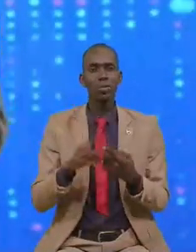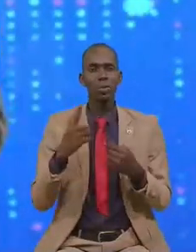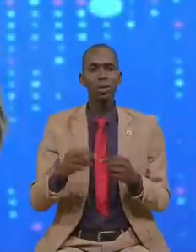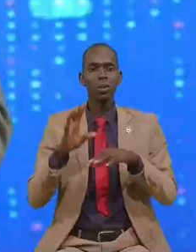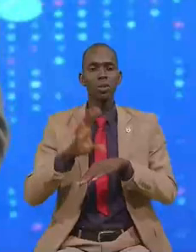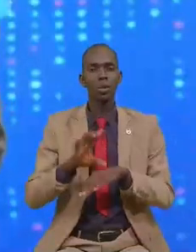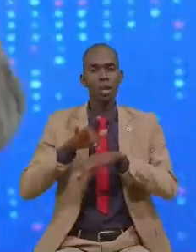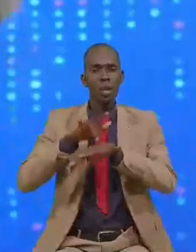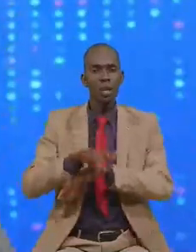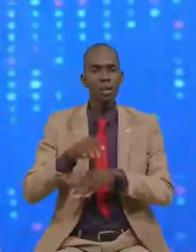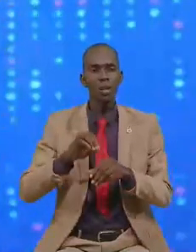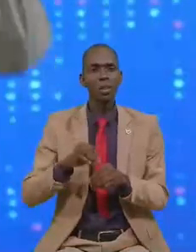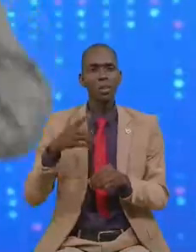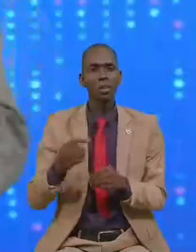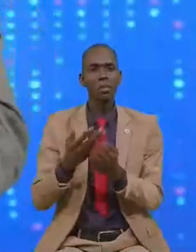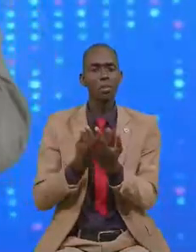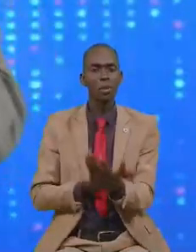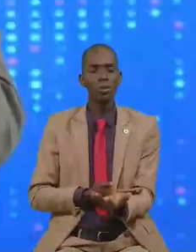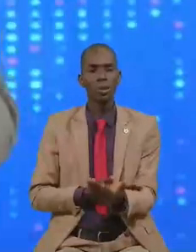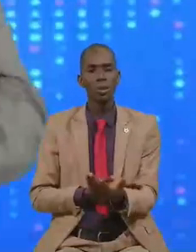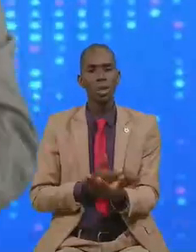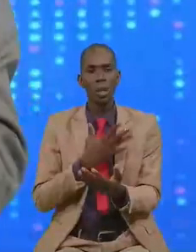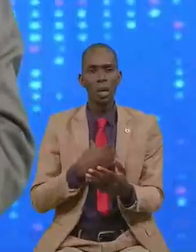et se mirent à enseigner.